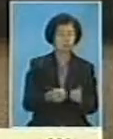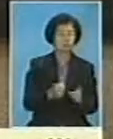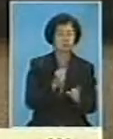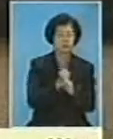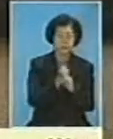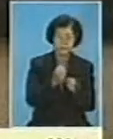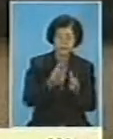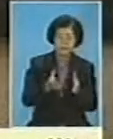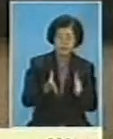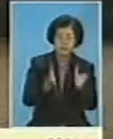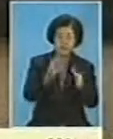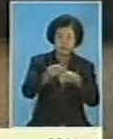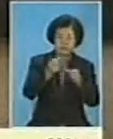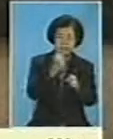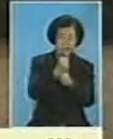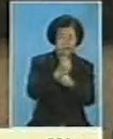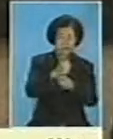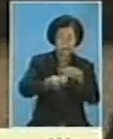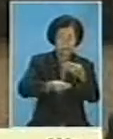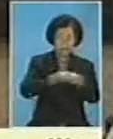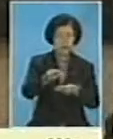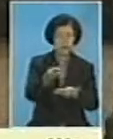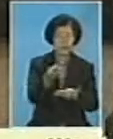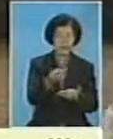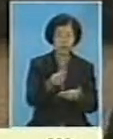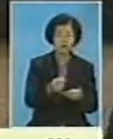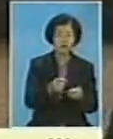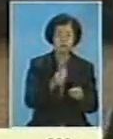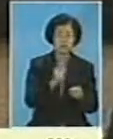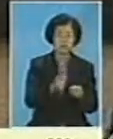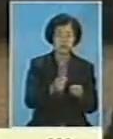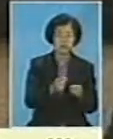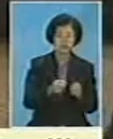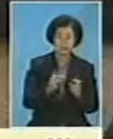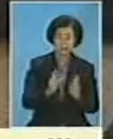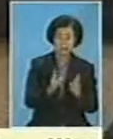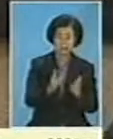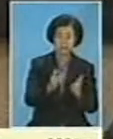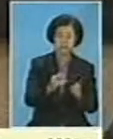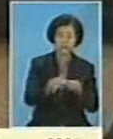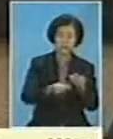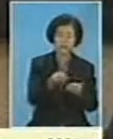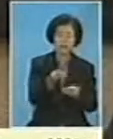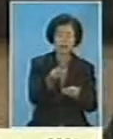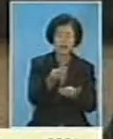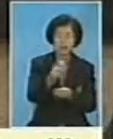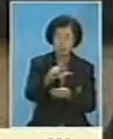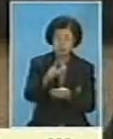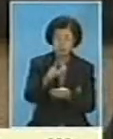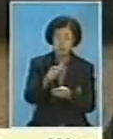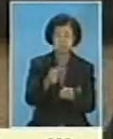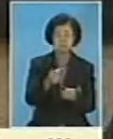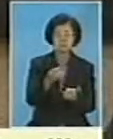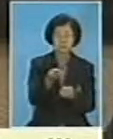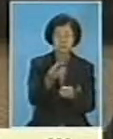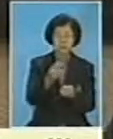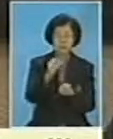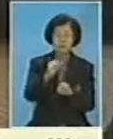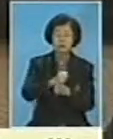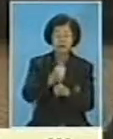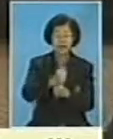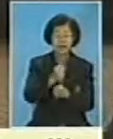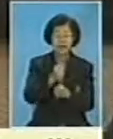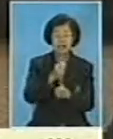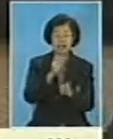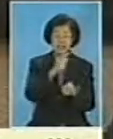ในแนวทางการดำเนินการระบายข้าวคือการเร่งระบายข้าวเปลือกและข้าวสารเก่าในสต็อกของรัฐ